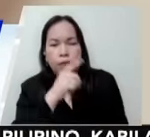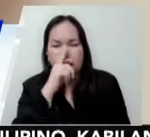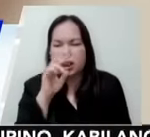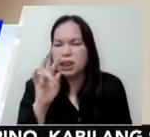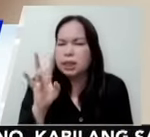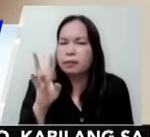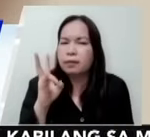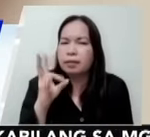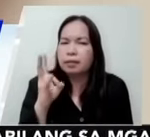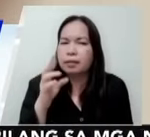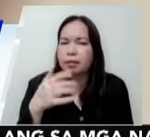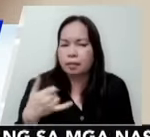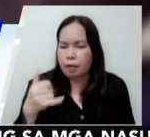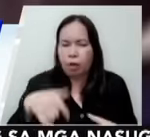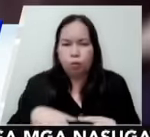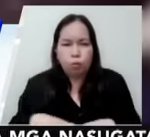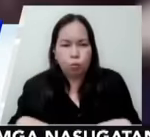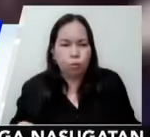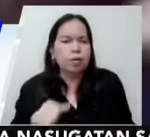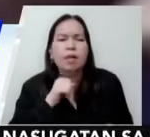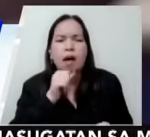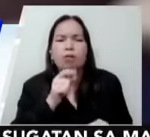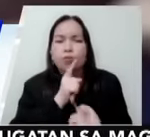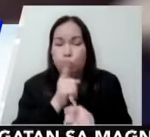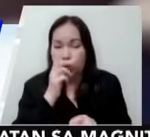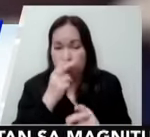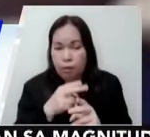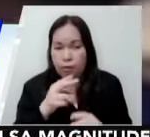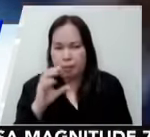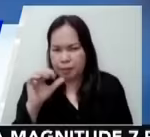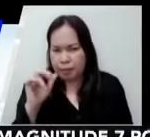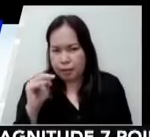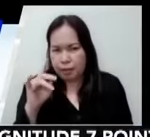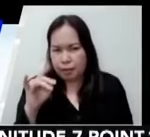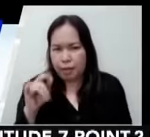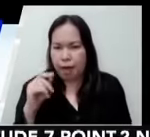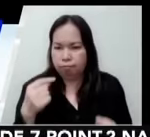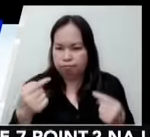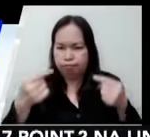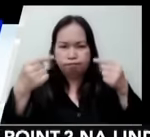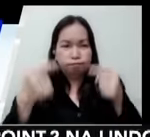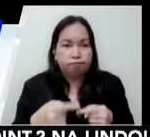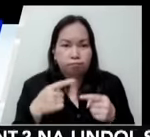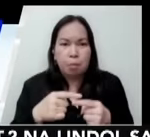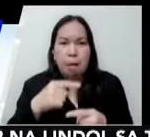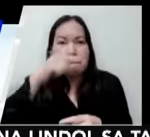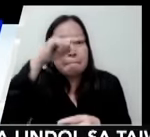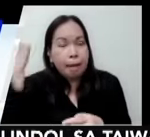tunay na pangalan matapos siyang itapat sa isang lalaking black belter.